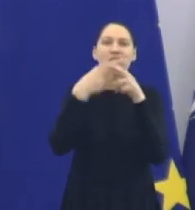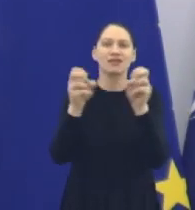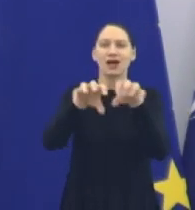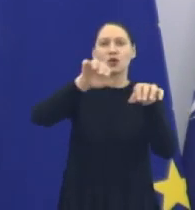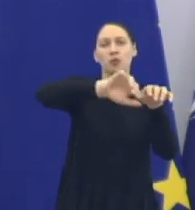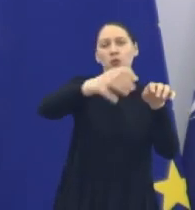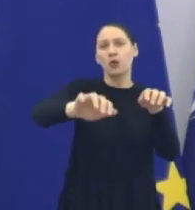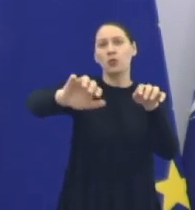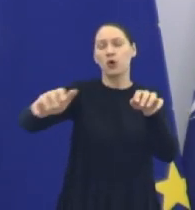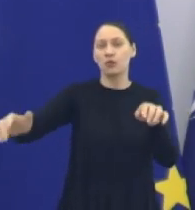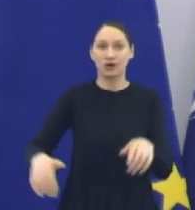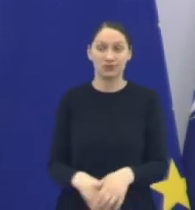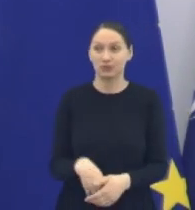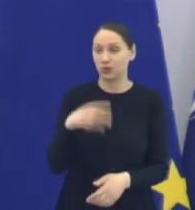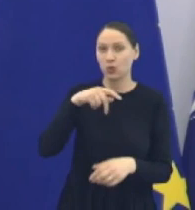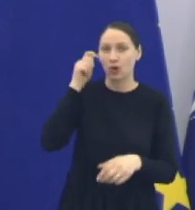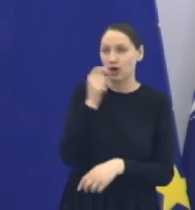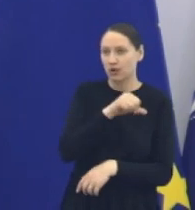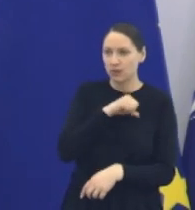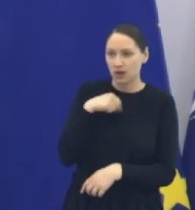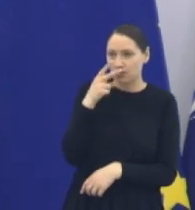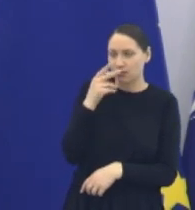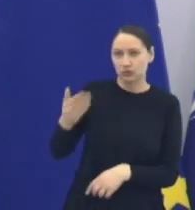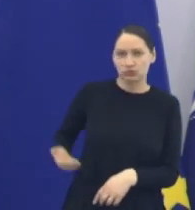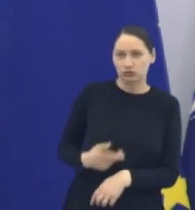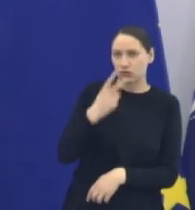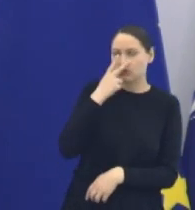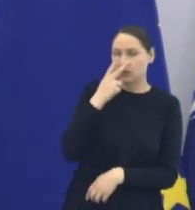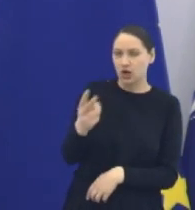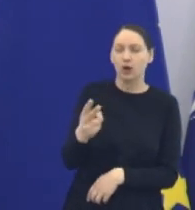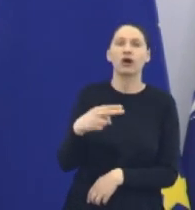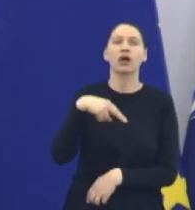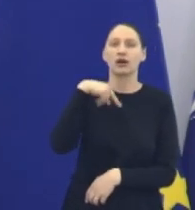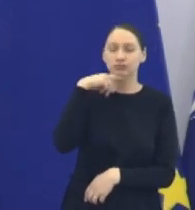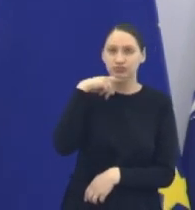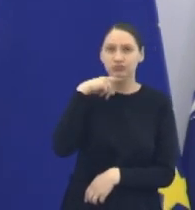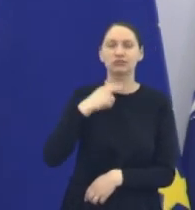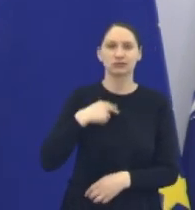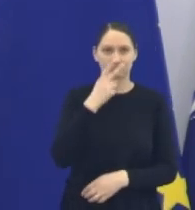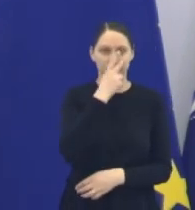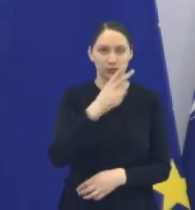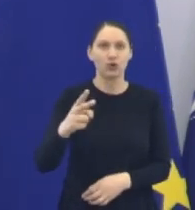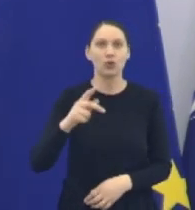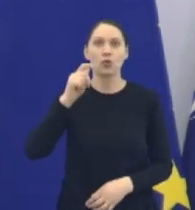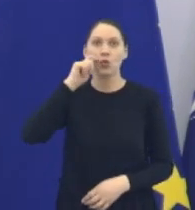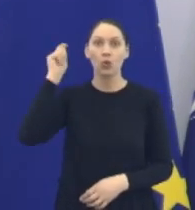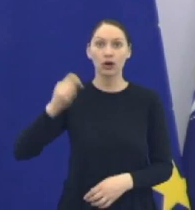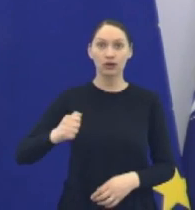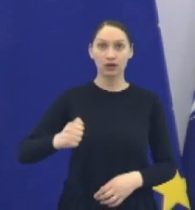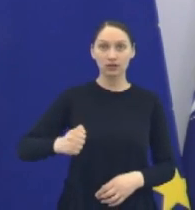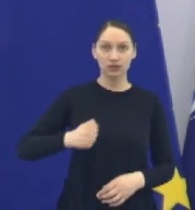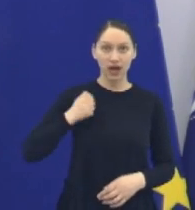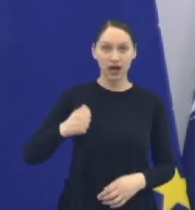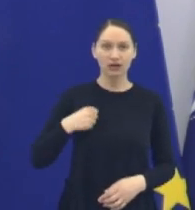Taip kad tokių pavyzdžių šiandien Ukrainoje yra daug ir jie demonstruoja, kad Ukrainos karių profesionalumas ir svarbiausia